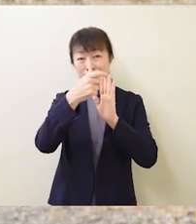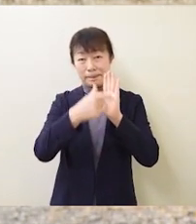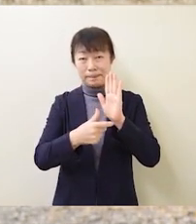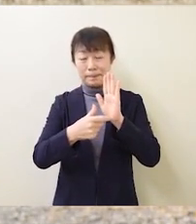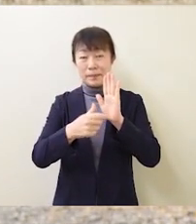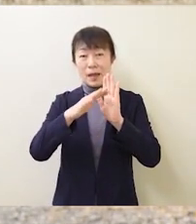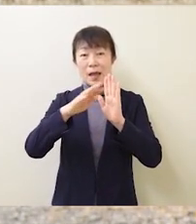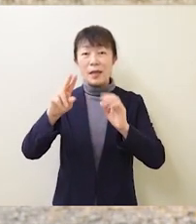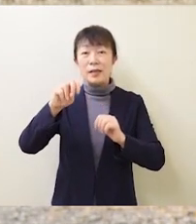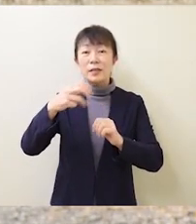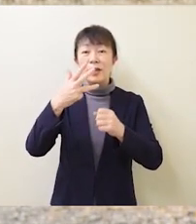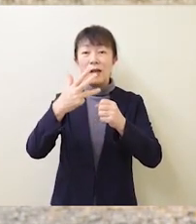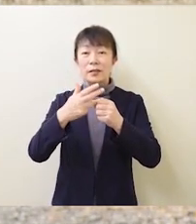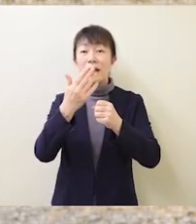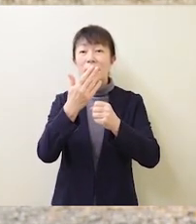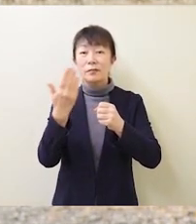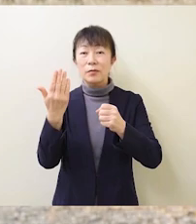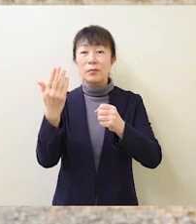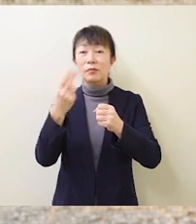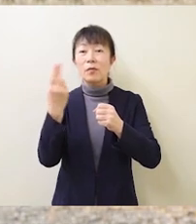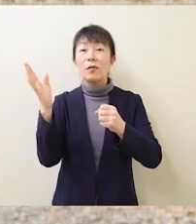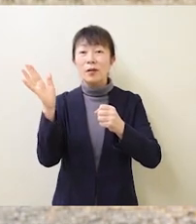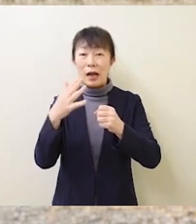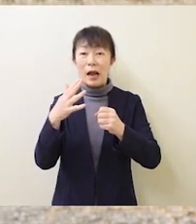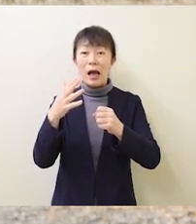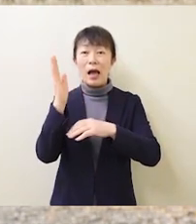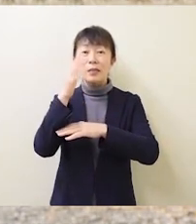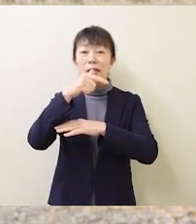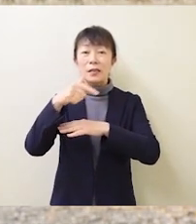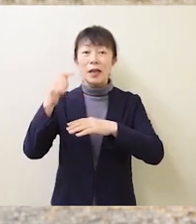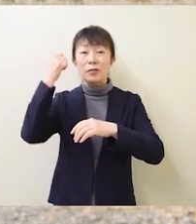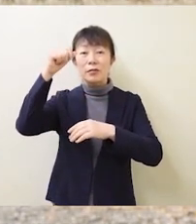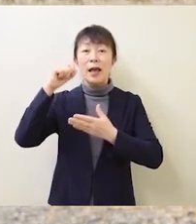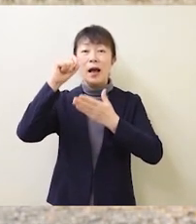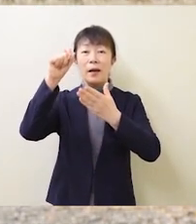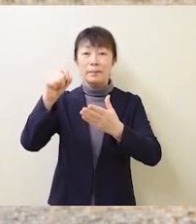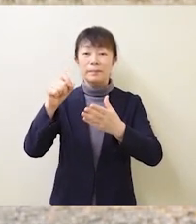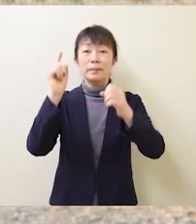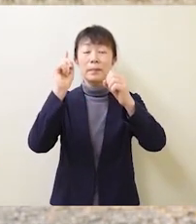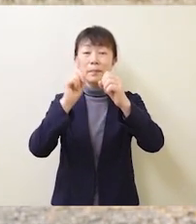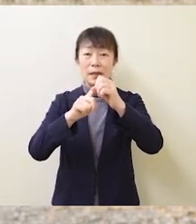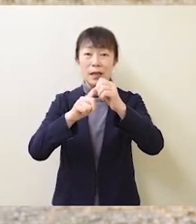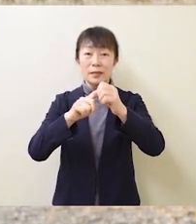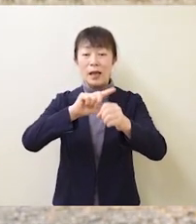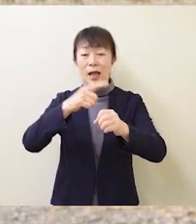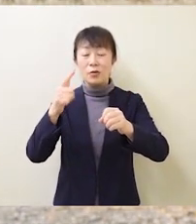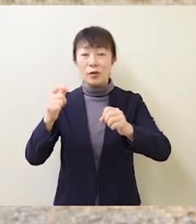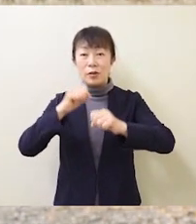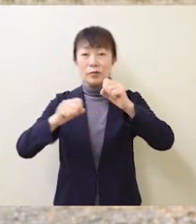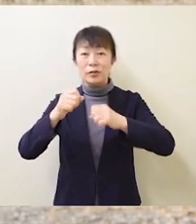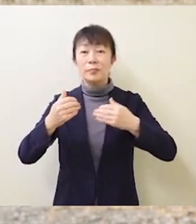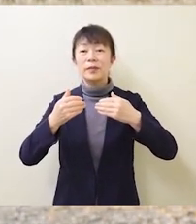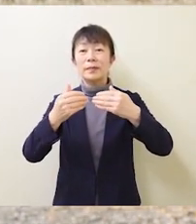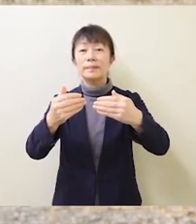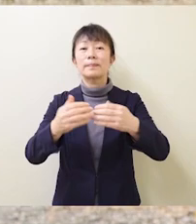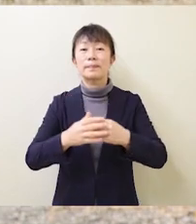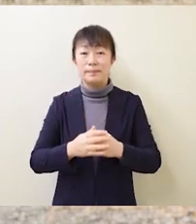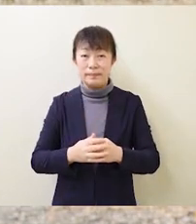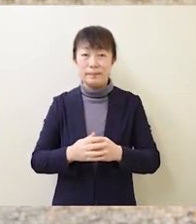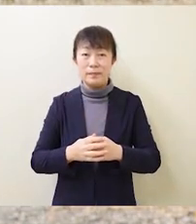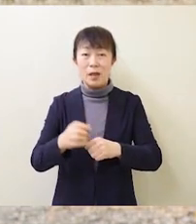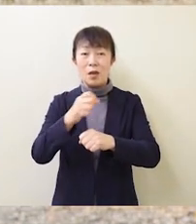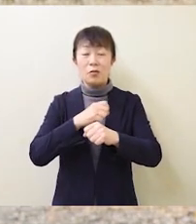打ち、平成28年度から政策提案型の議会を目指したさまざまな取り組みを行っています